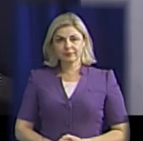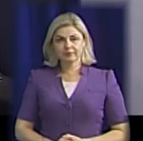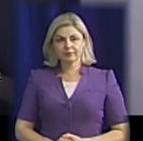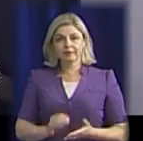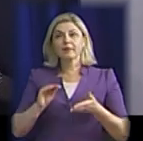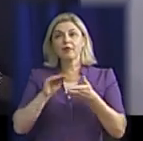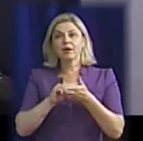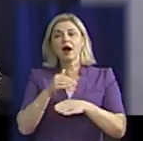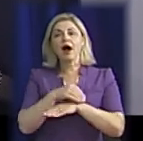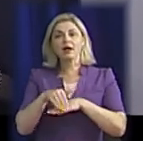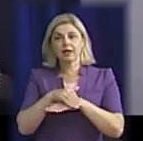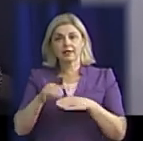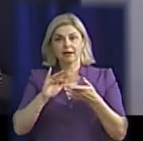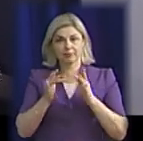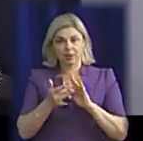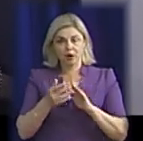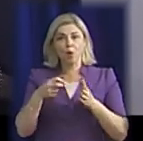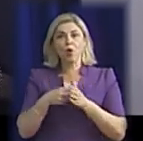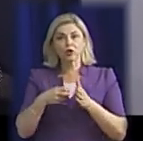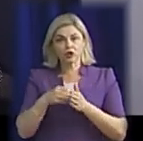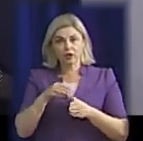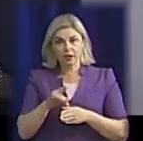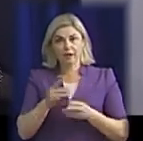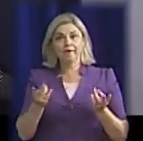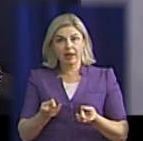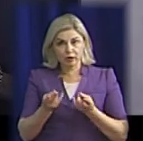адресу електронної пошти діючої.